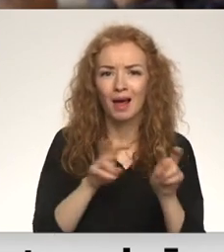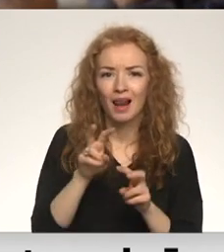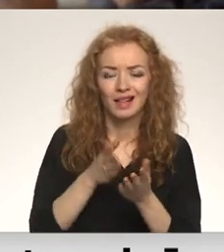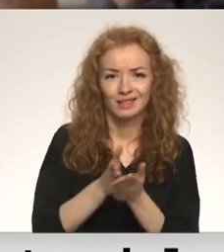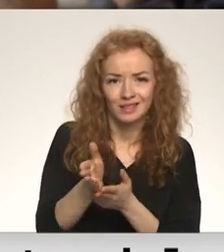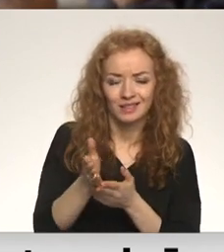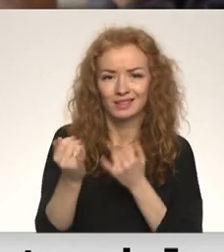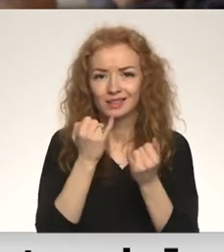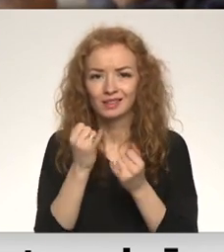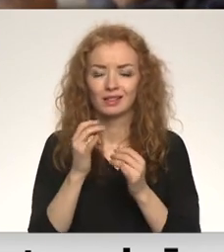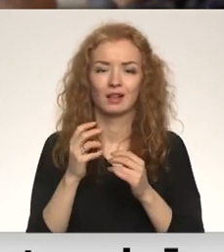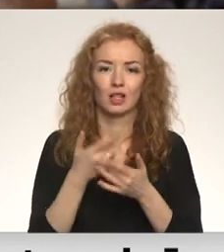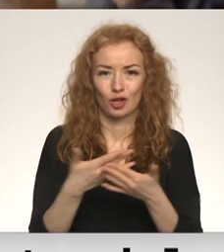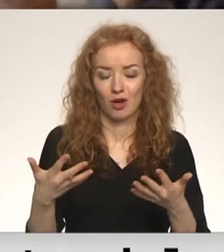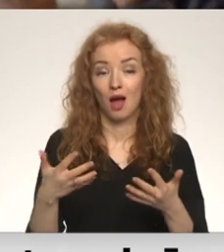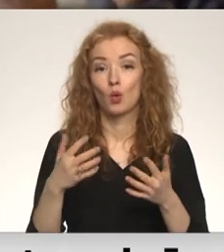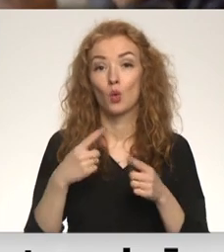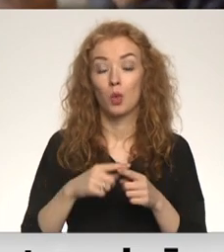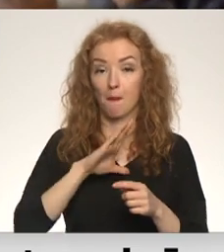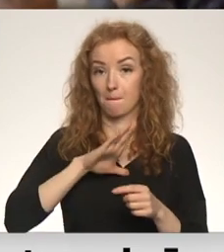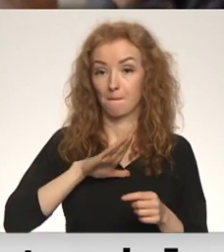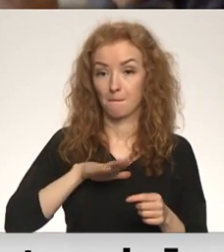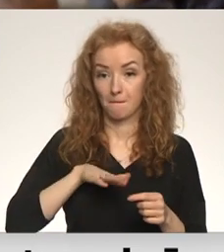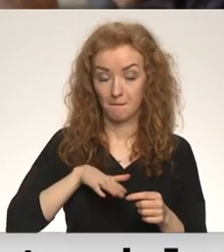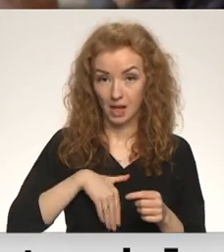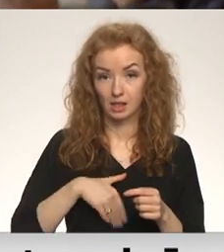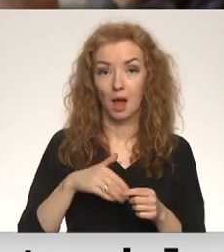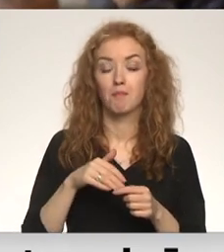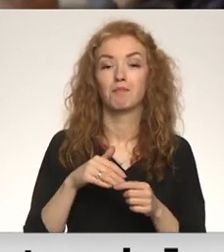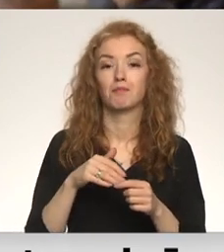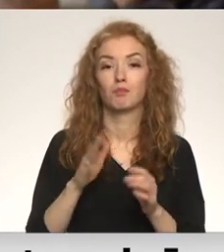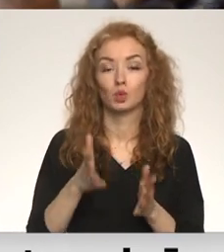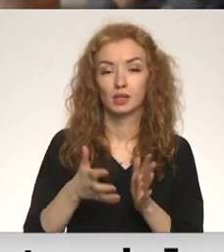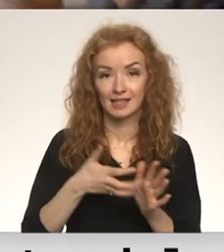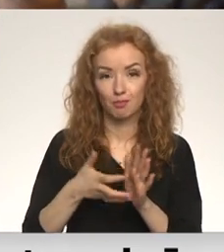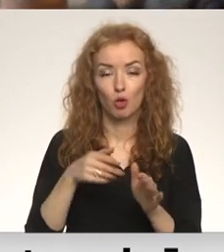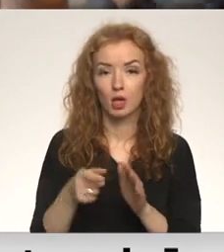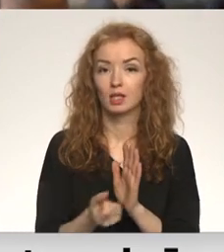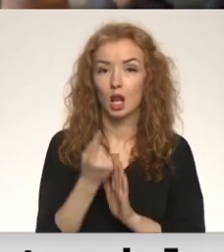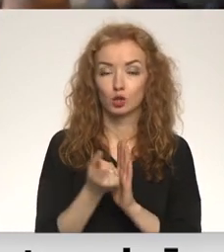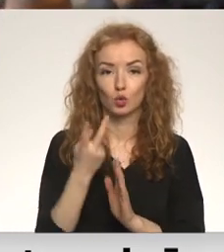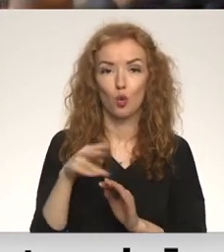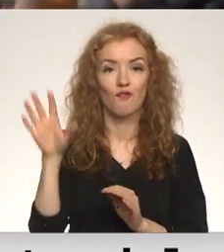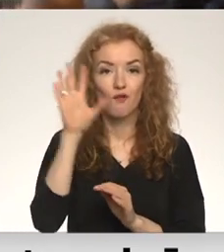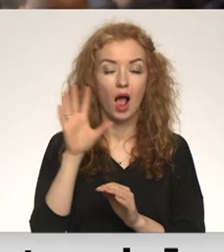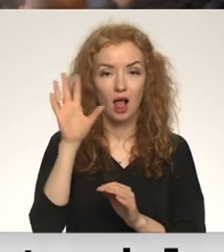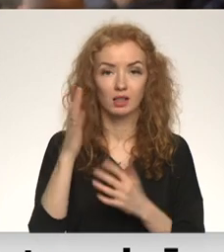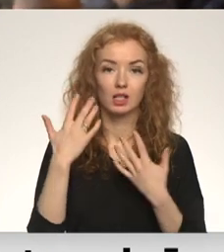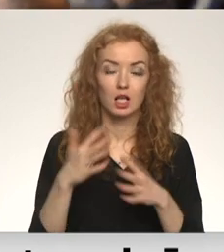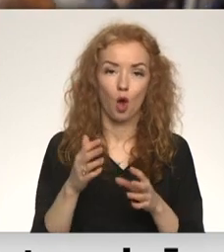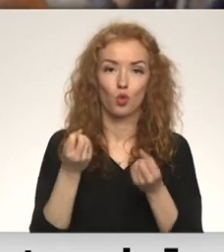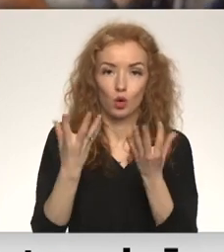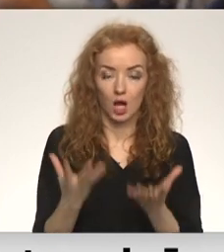arī citas lietas. Un pēc tam galvenokārt tiks izmantots tas resurs, ko jau valsts pārvalde ir apzinājusi